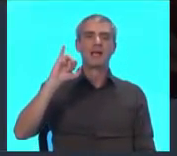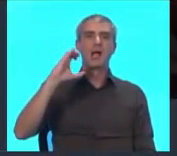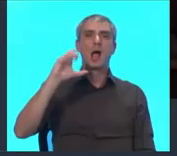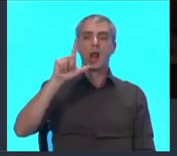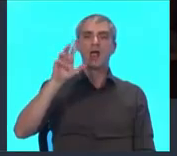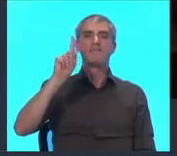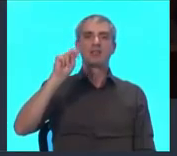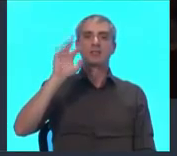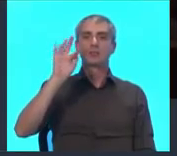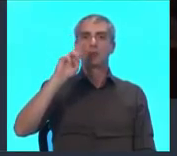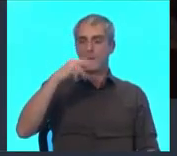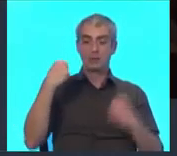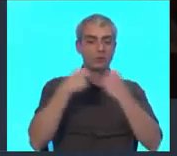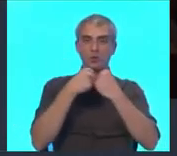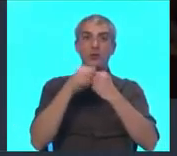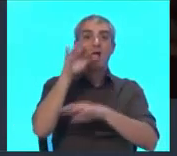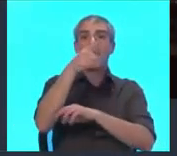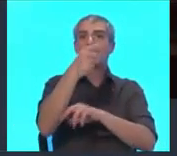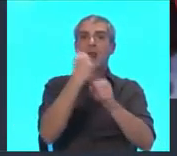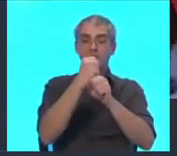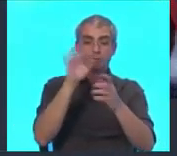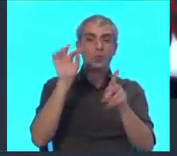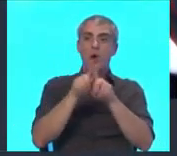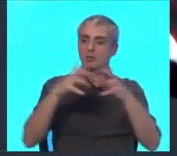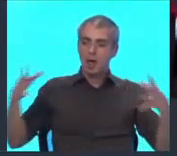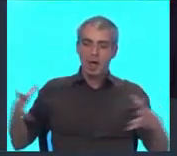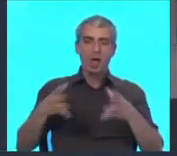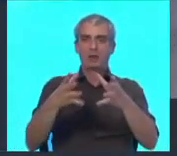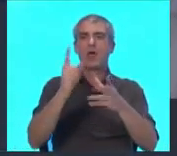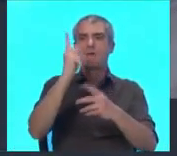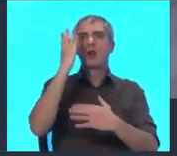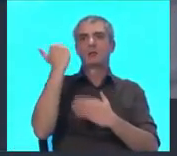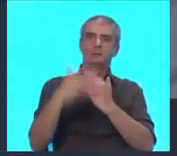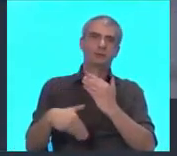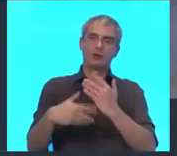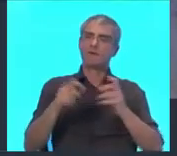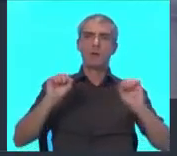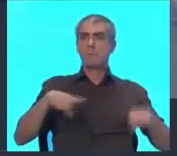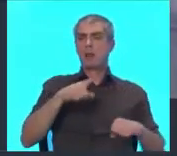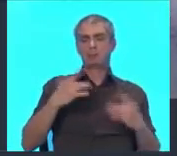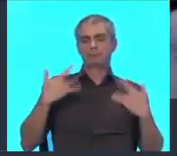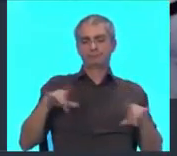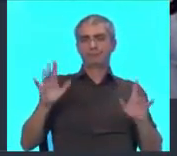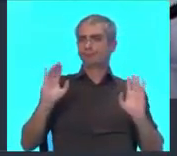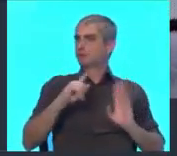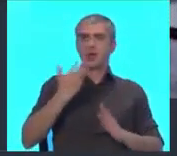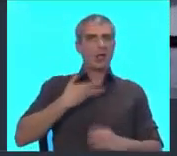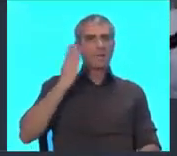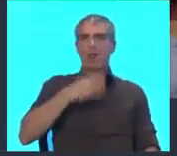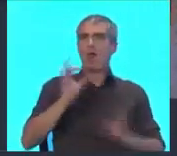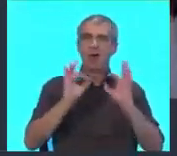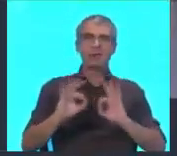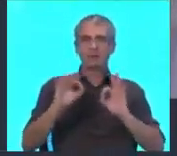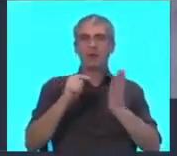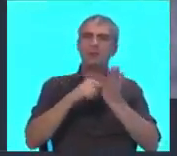נהרגו בתאונות שגרמו גמלים מאותו העדר, אבל בסופו של דבר בעל הגמלים הצליח לחמוק מעונש, משום